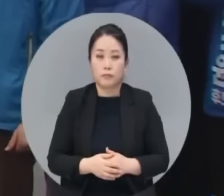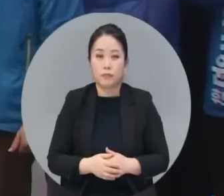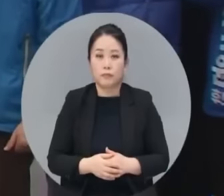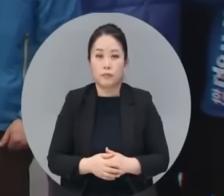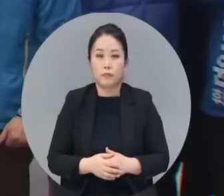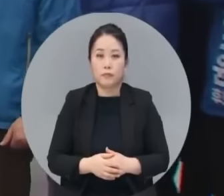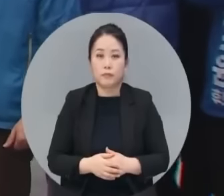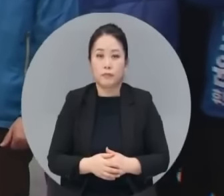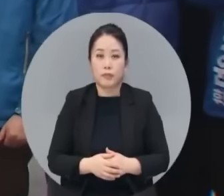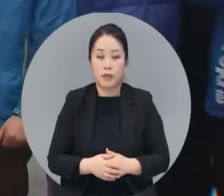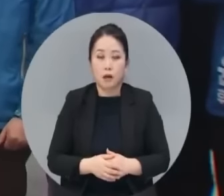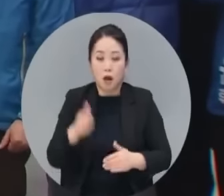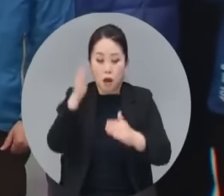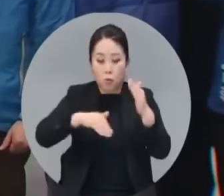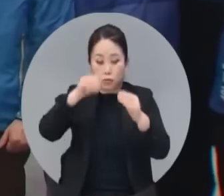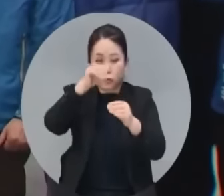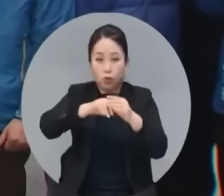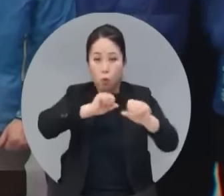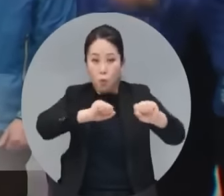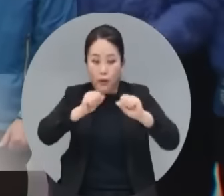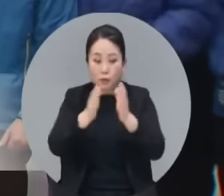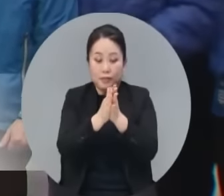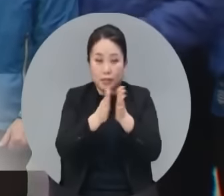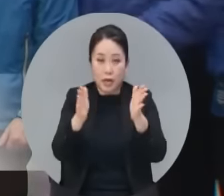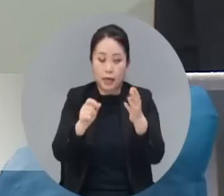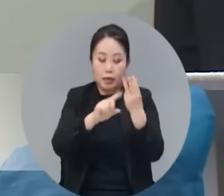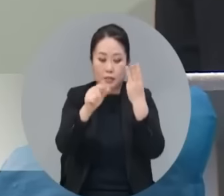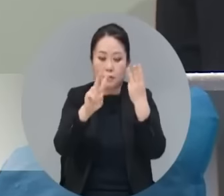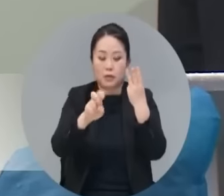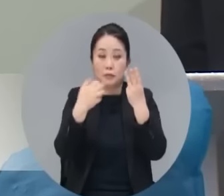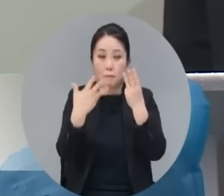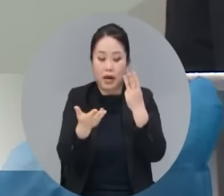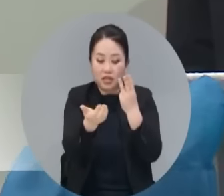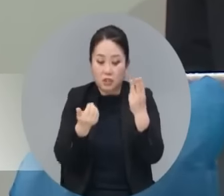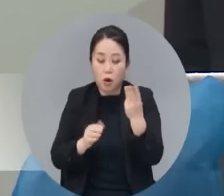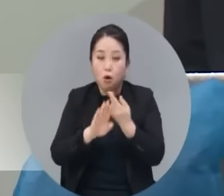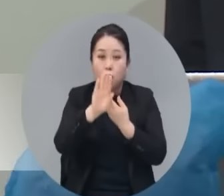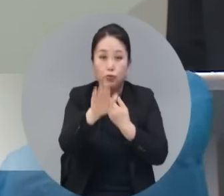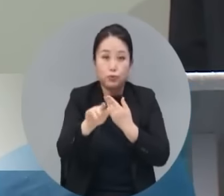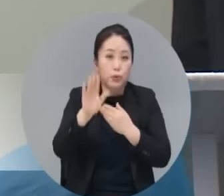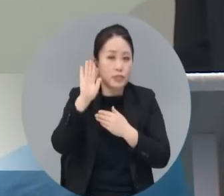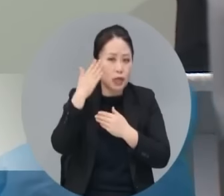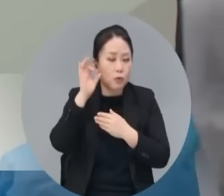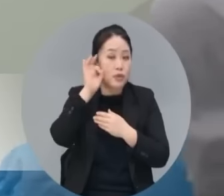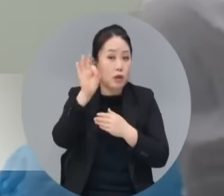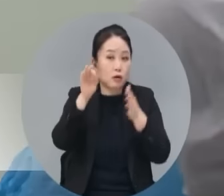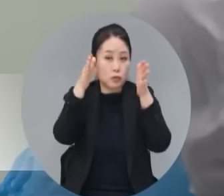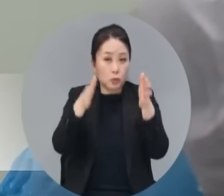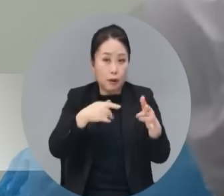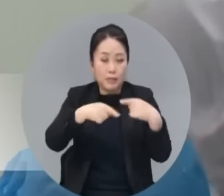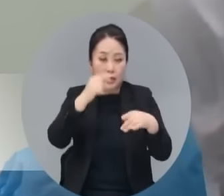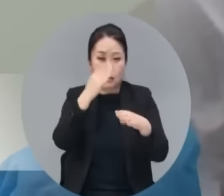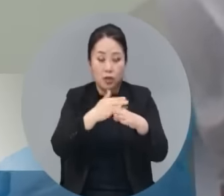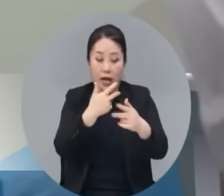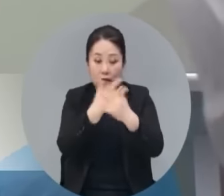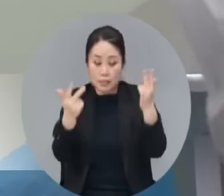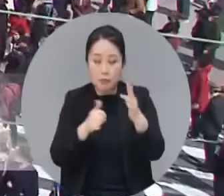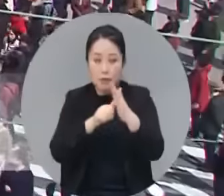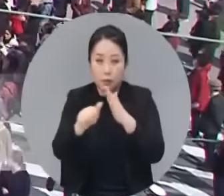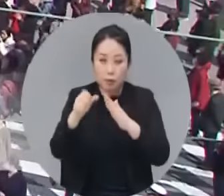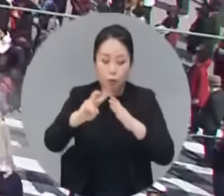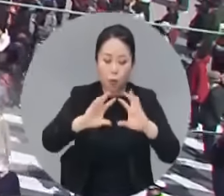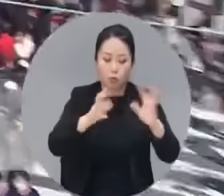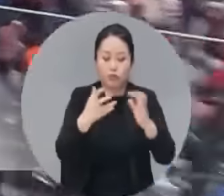김입니다 공식 선거운동 기간이 시작된 지난달 28일 전으로 최근 흘 사이 더불어민주당 이재명 대표와